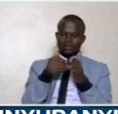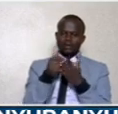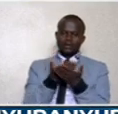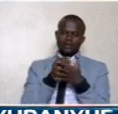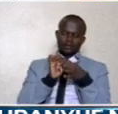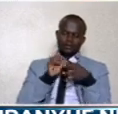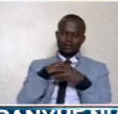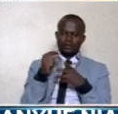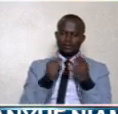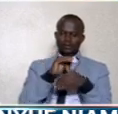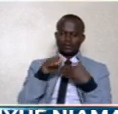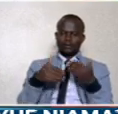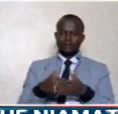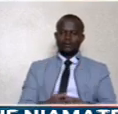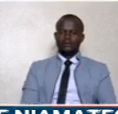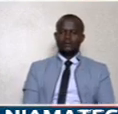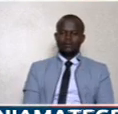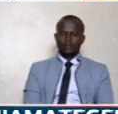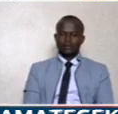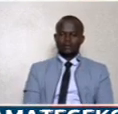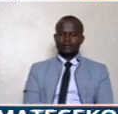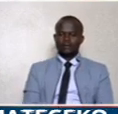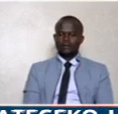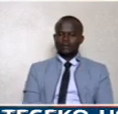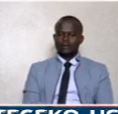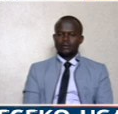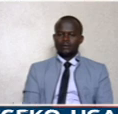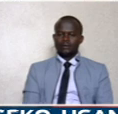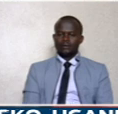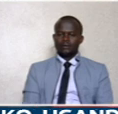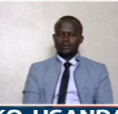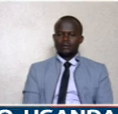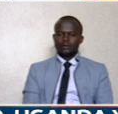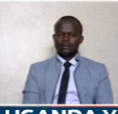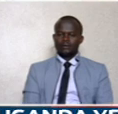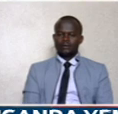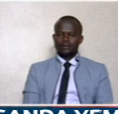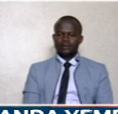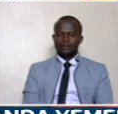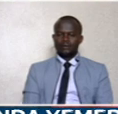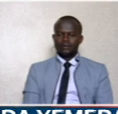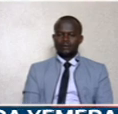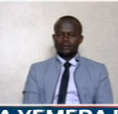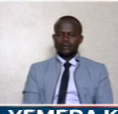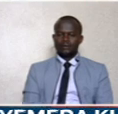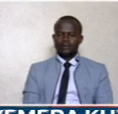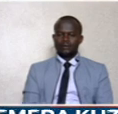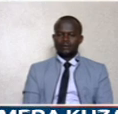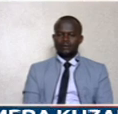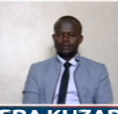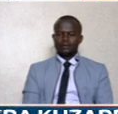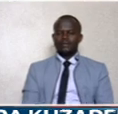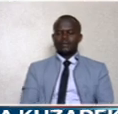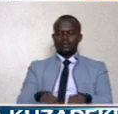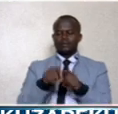gufatanya muri byose. Comme la tradition africaine nous le recommande, on peut assister.